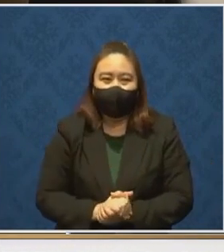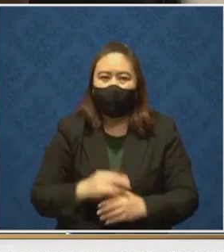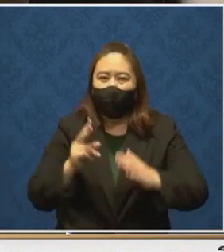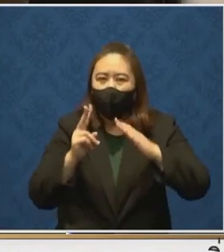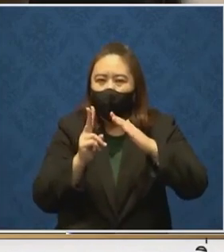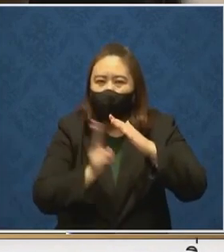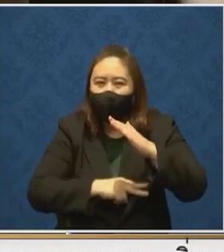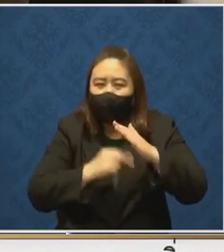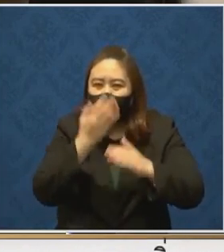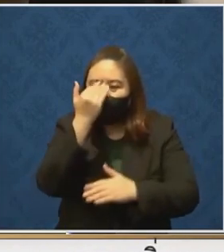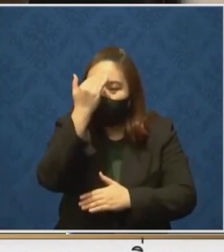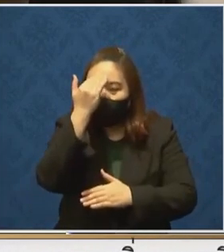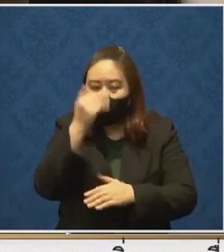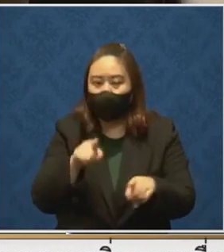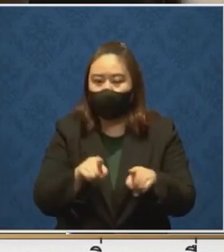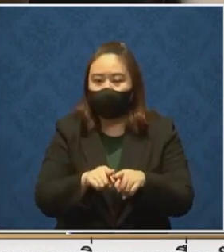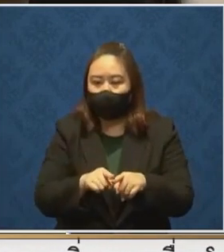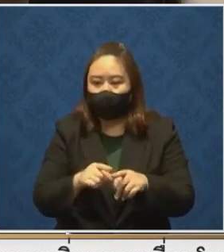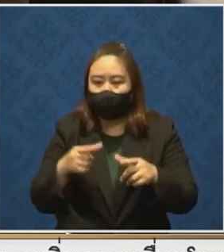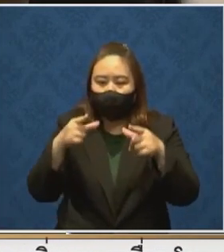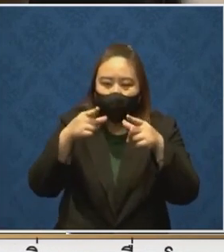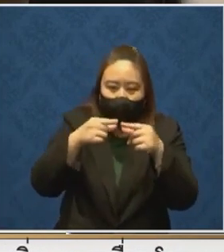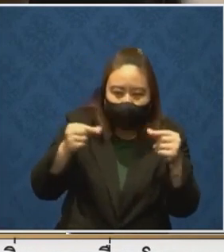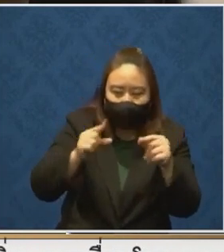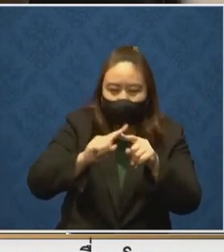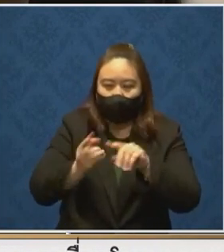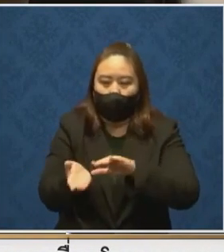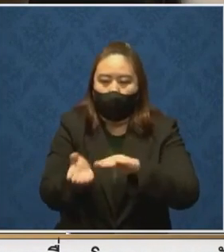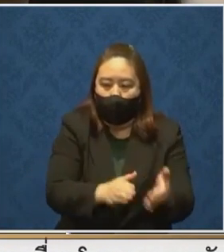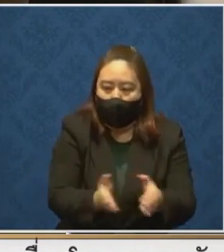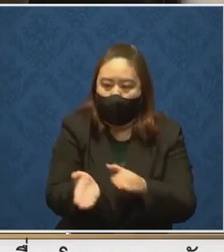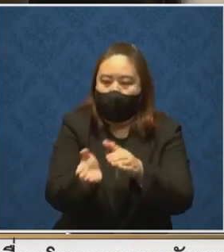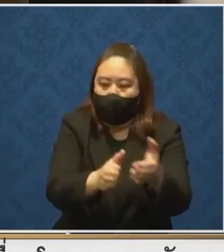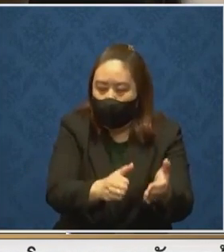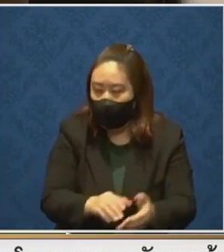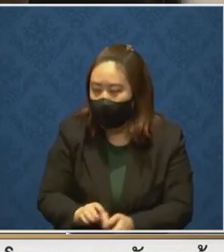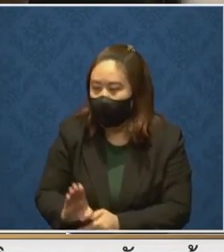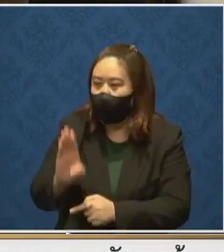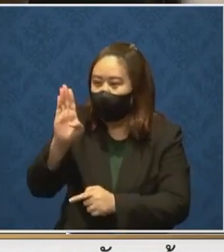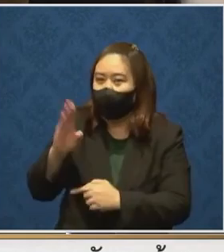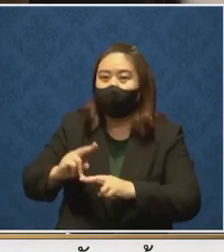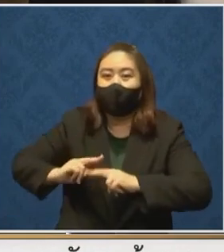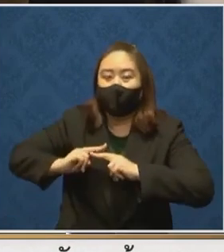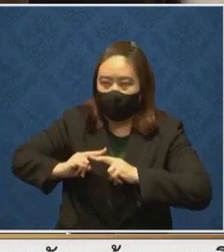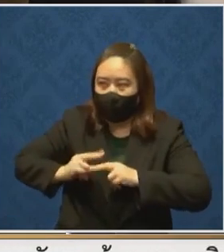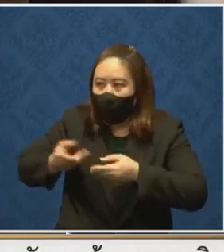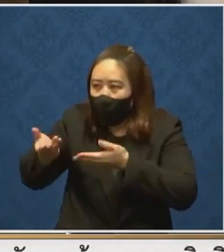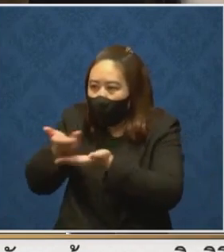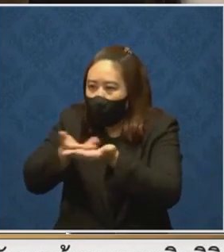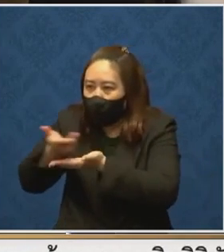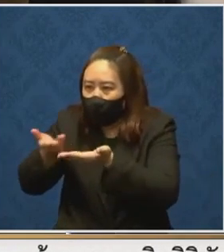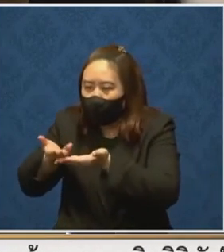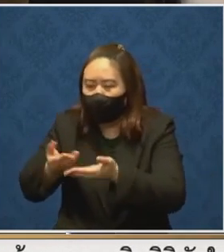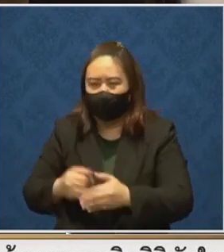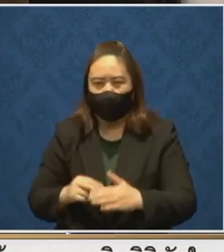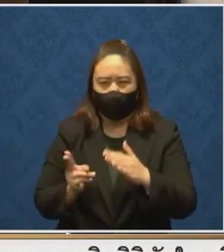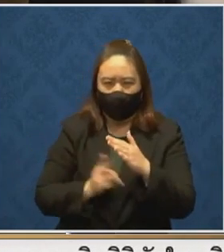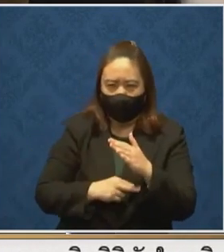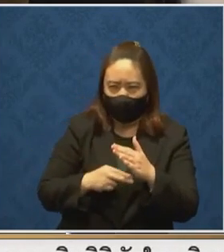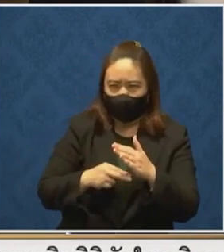อล้มค Đีวิงเพื่อเจราจาผลประโยชน กับไศั agric i ตต้มัเวลาว่งก็วงแบมรบรมคมใน